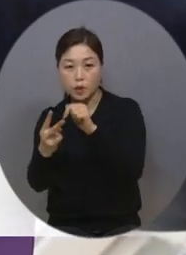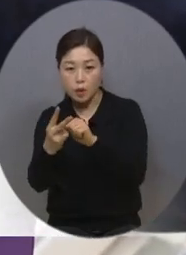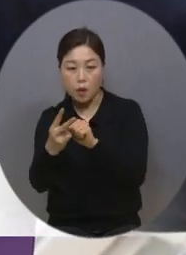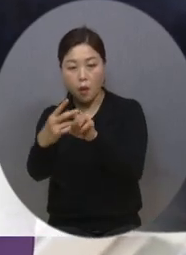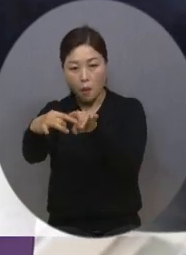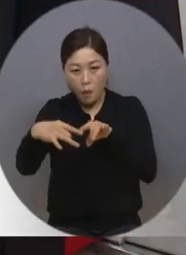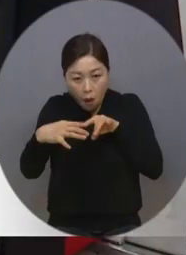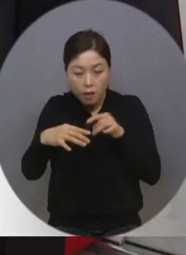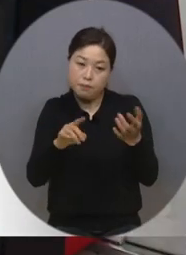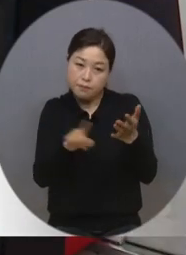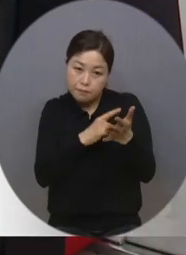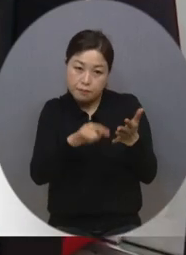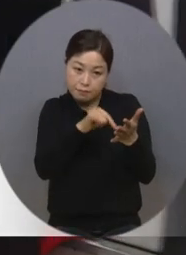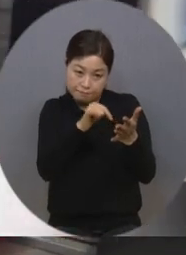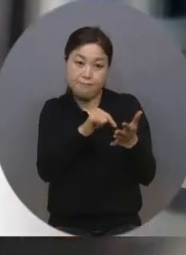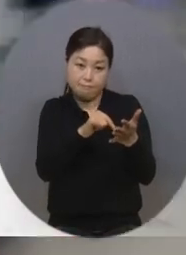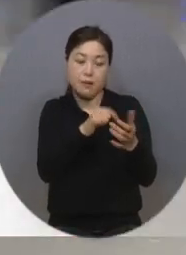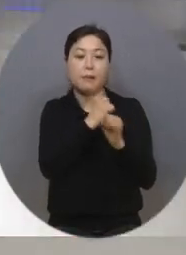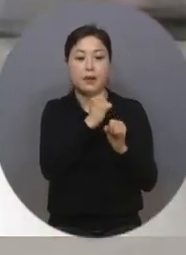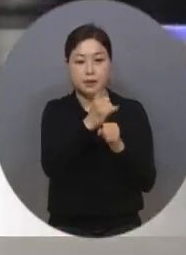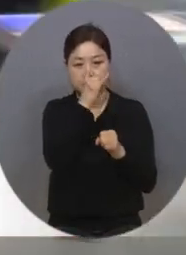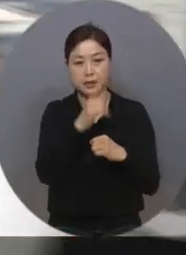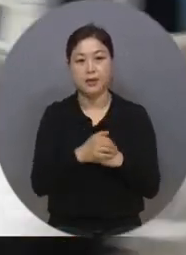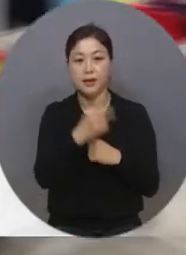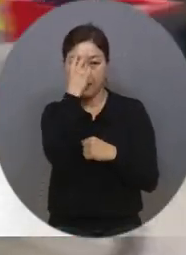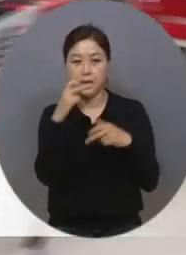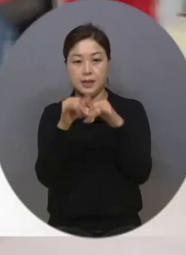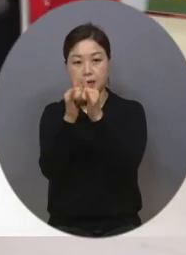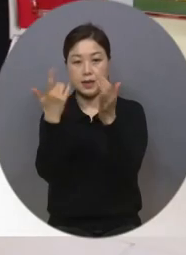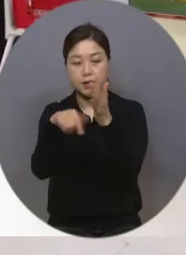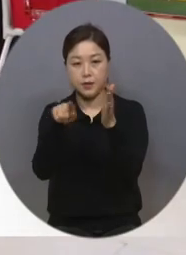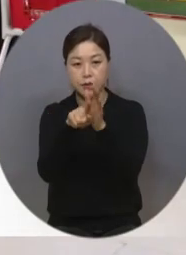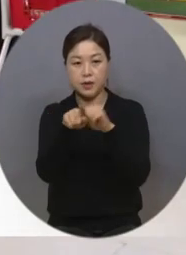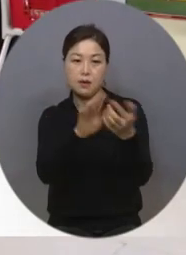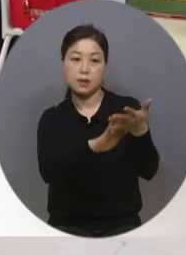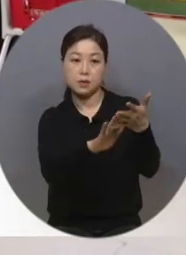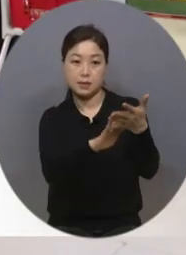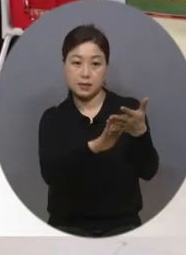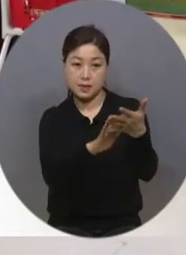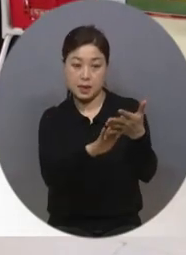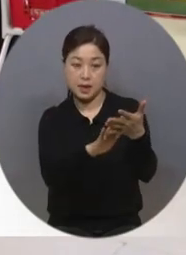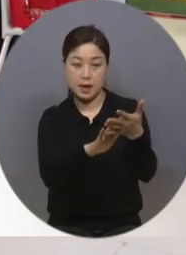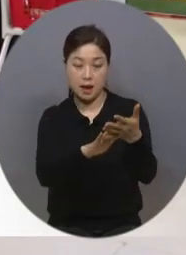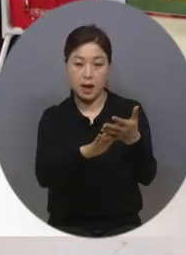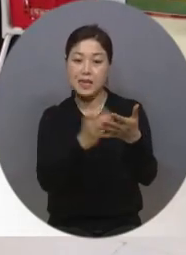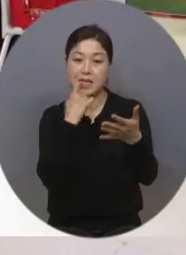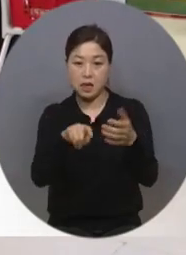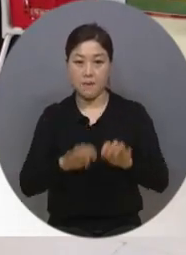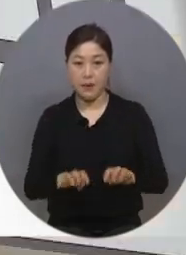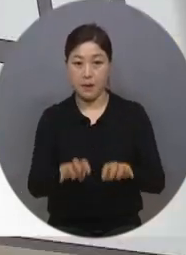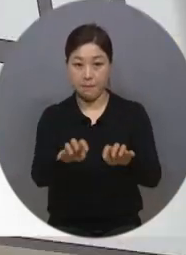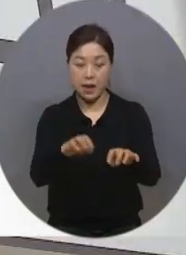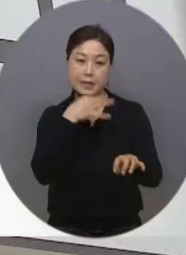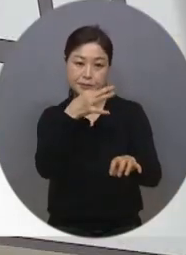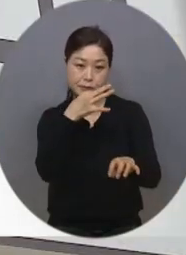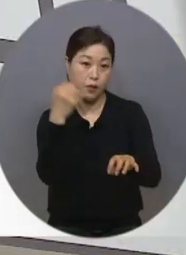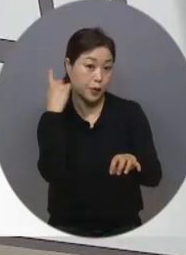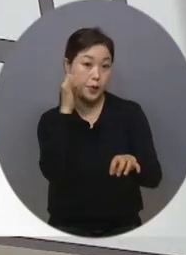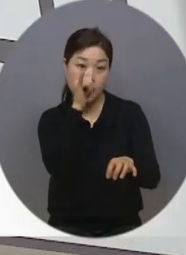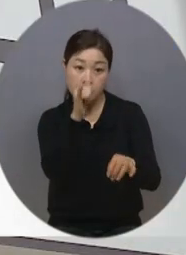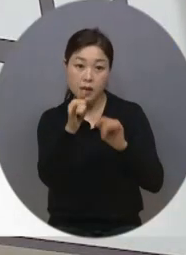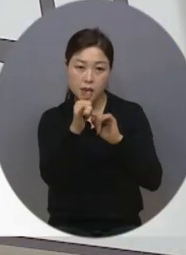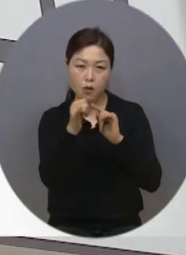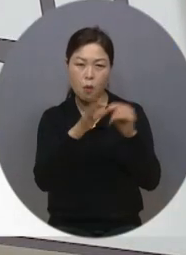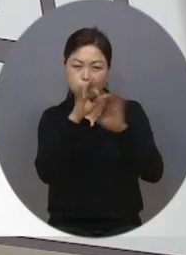합니다. 또 시각장애인을 위해 전면에 점자 블록을 설치하거나 음성 안내를 제공해야 하며 오류 발생